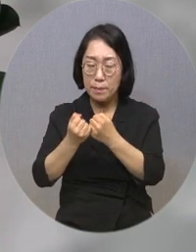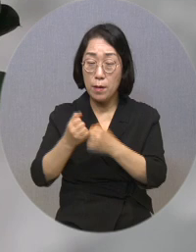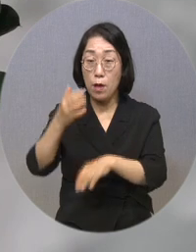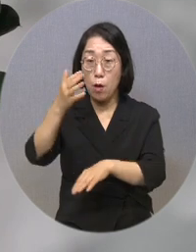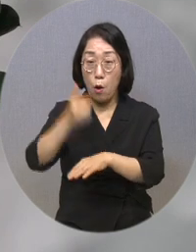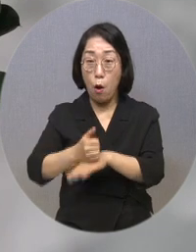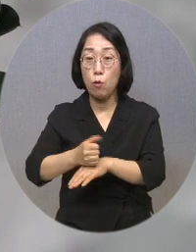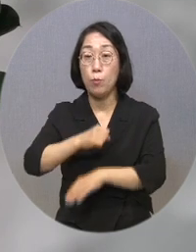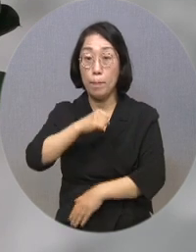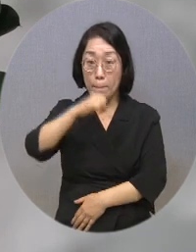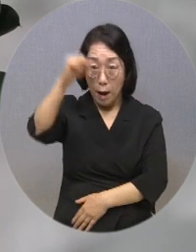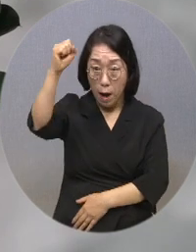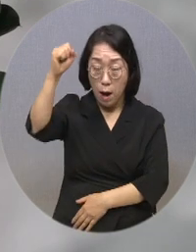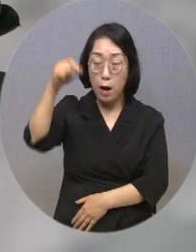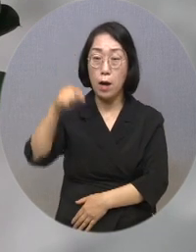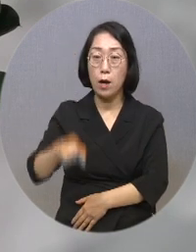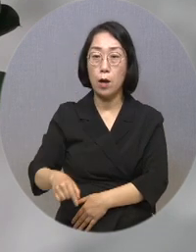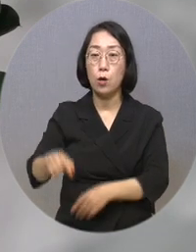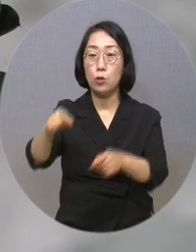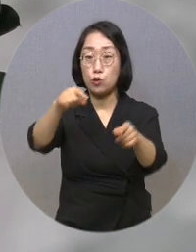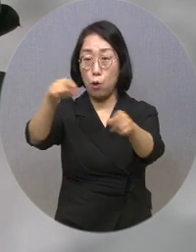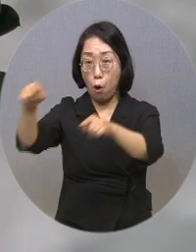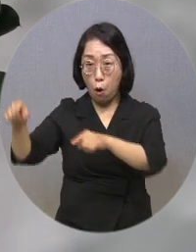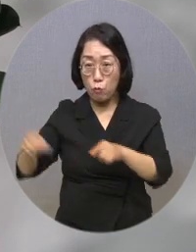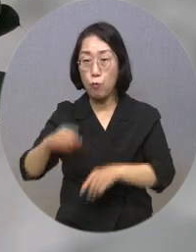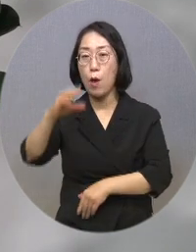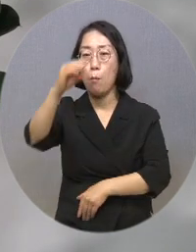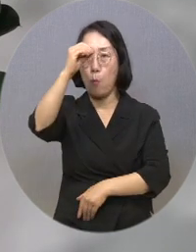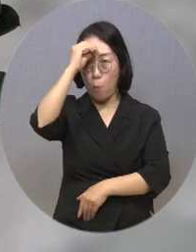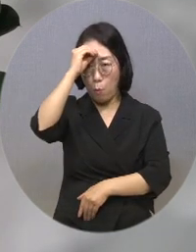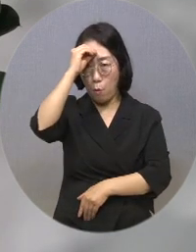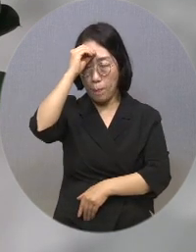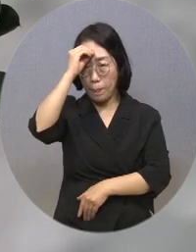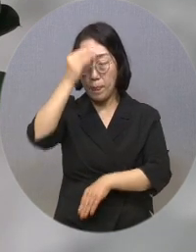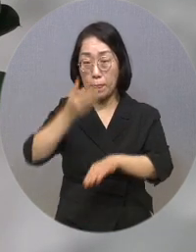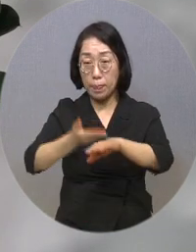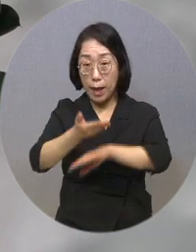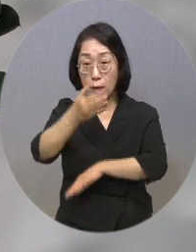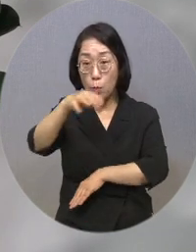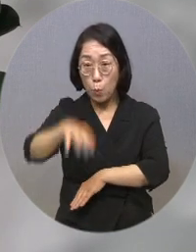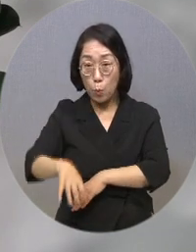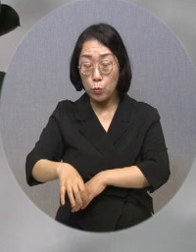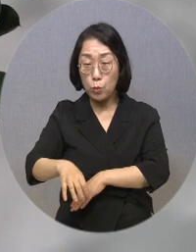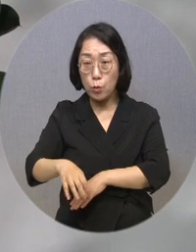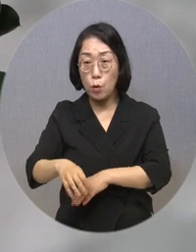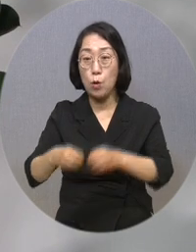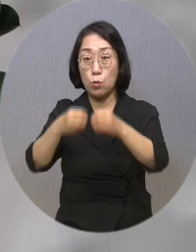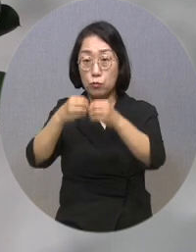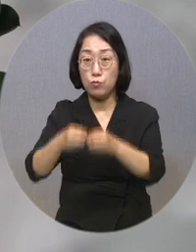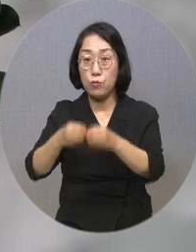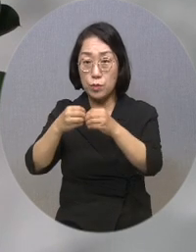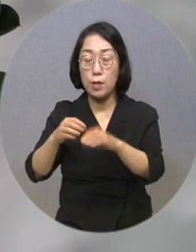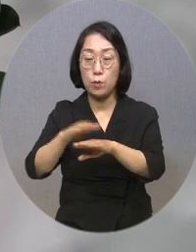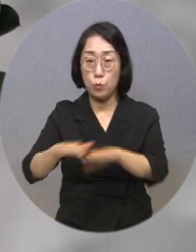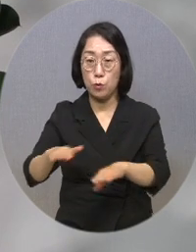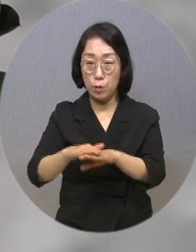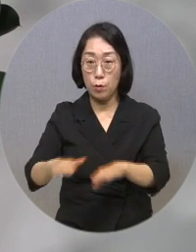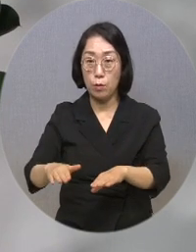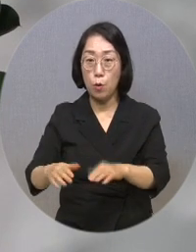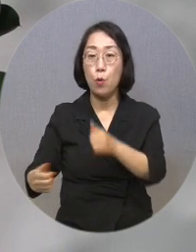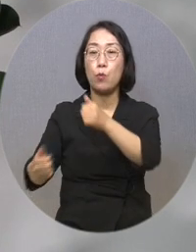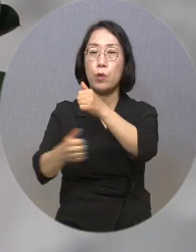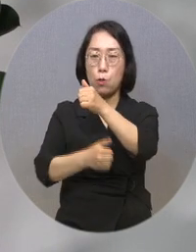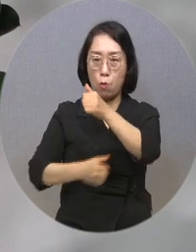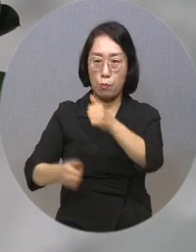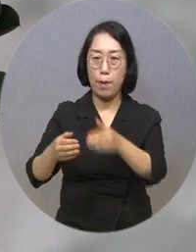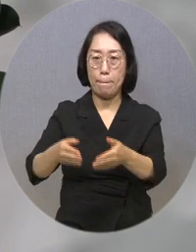최초로 통과시켜서 이게 전국의 모범 사례가 돼서 전국 곳곳에 분쟁조정위원회가 탄생하고 이러한 임대차